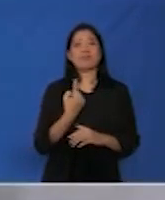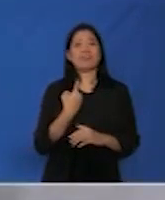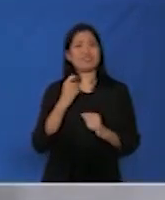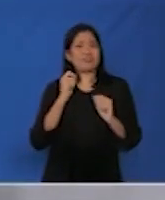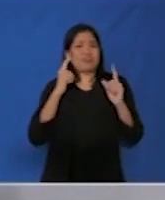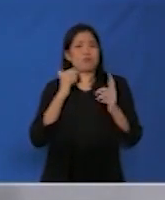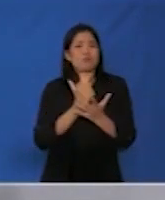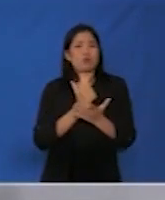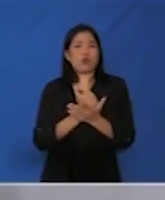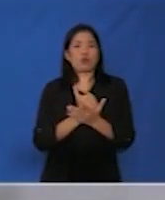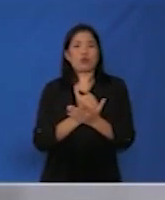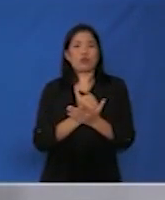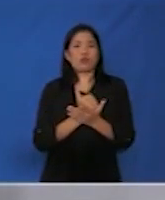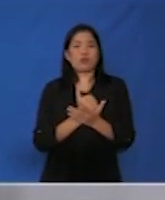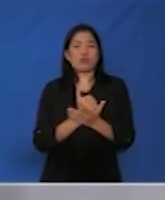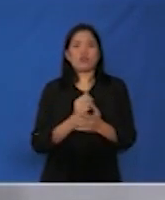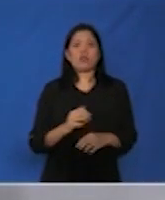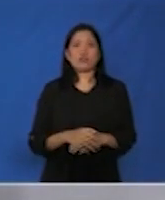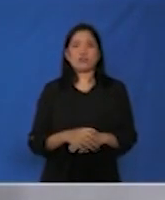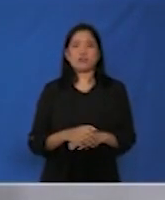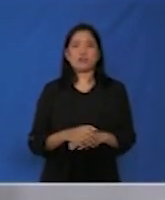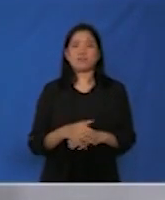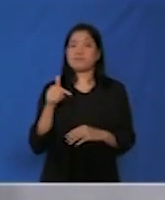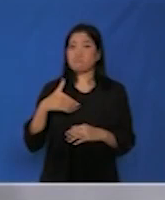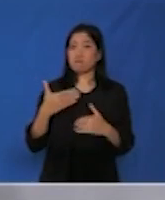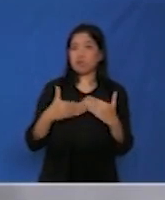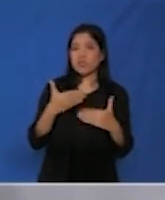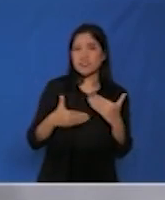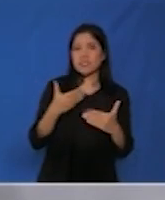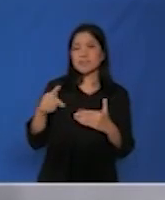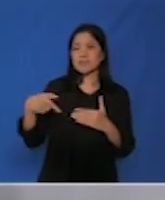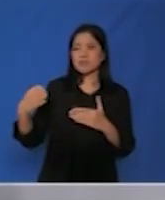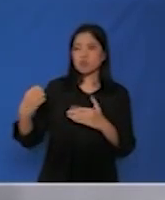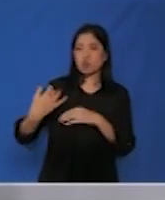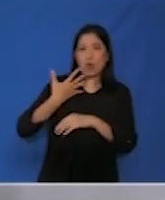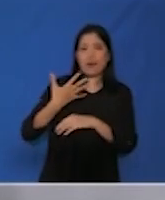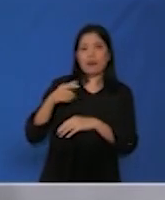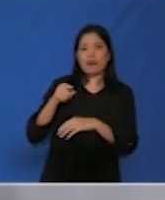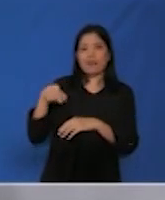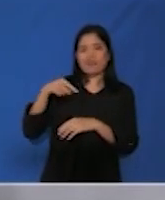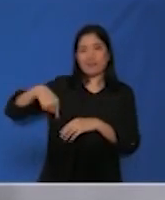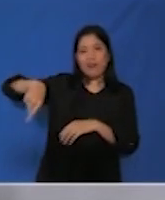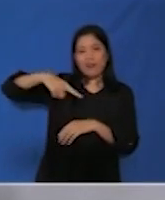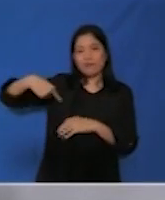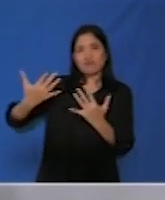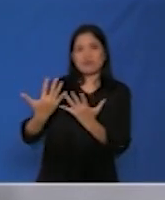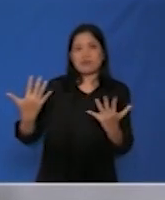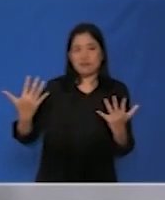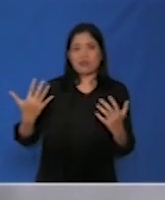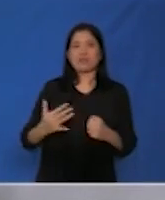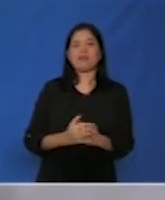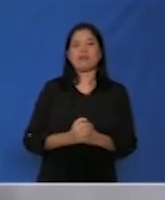menyadari betul bahwa proses penularan yang terjadi ditengah-tengah masyarakat